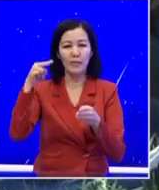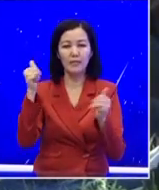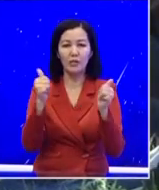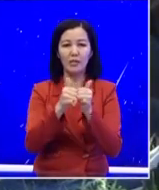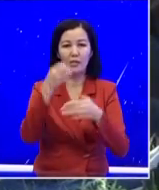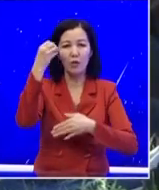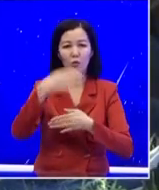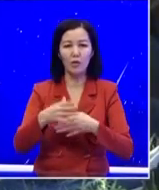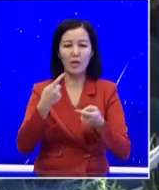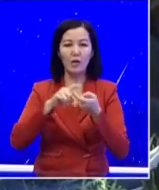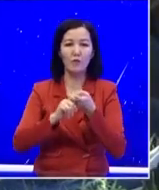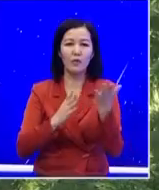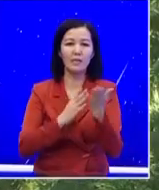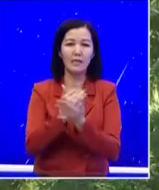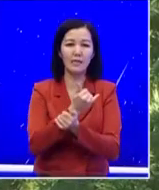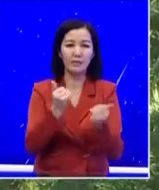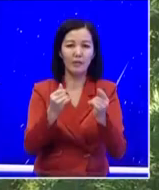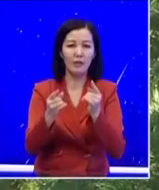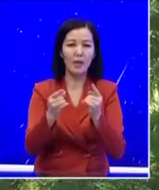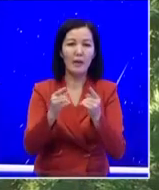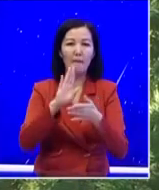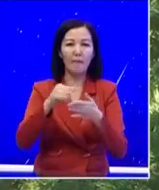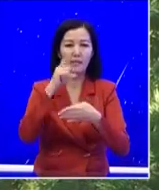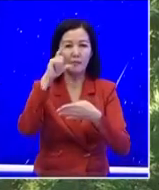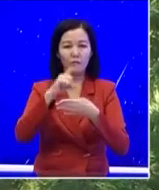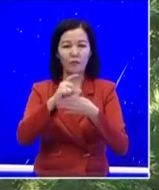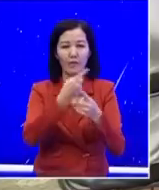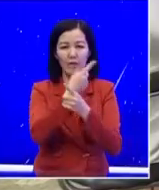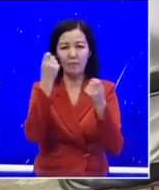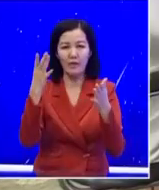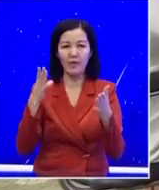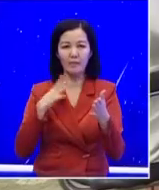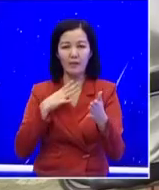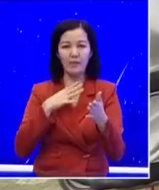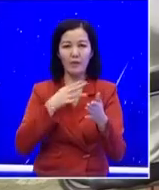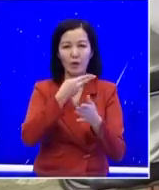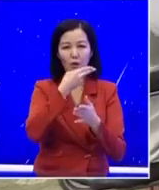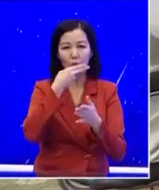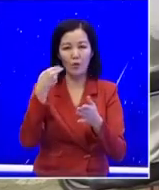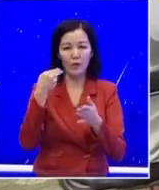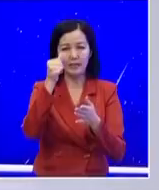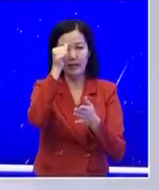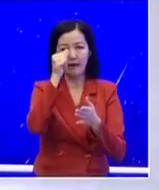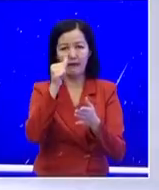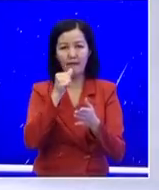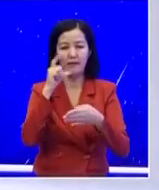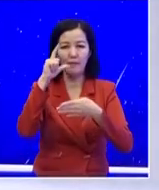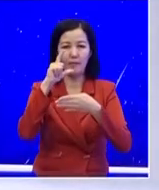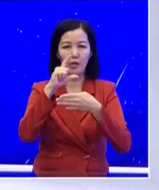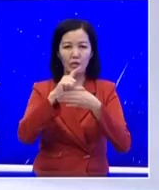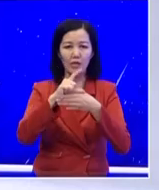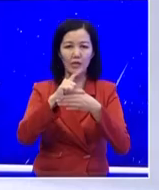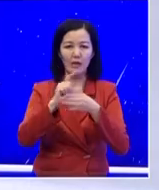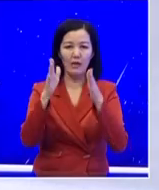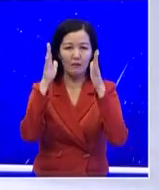жанындағы орталық коммуникациялар қызмет алаңында бас мүфти ақпарат берді. Атап айтсақ, ораза кезінде мешіттерде қауыммен тарауық